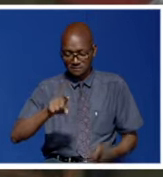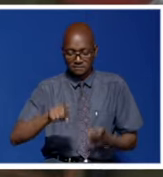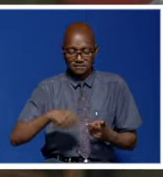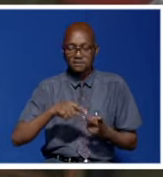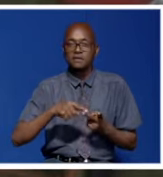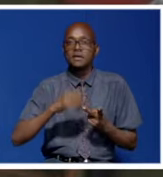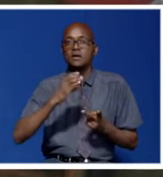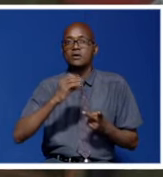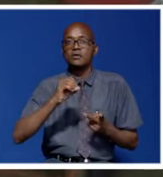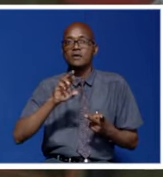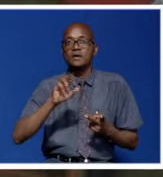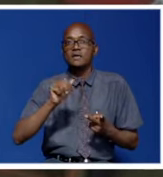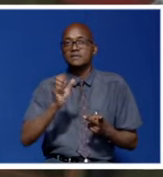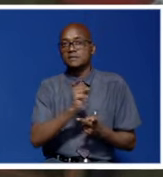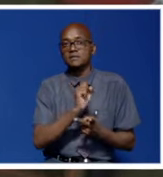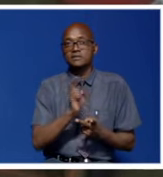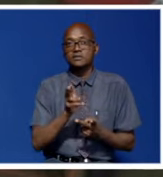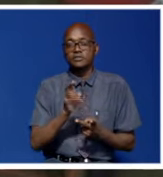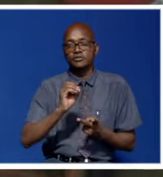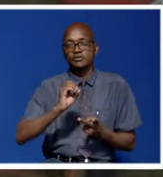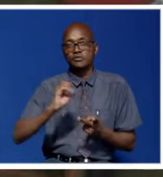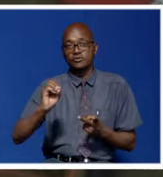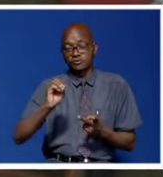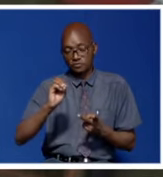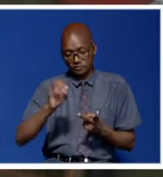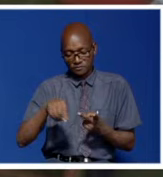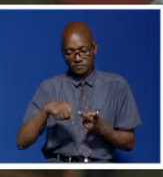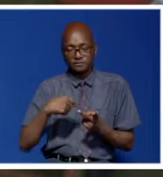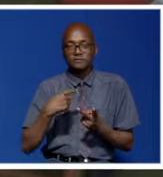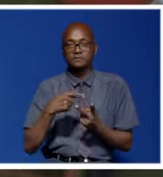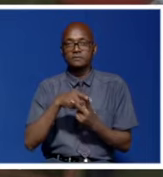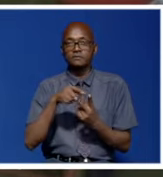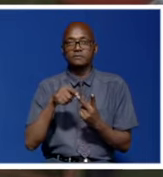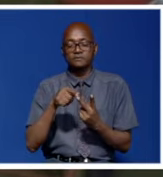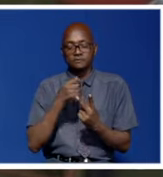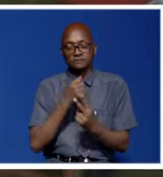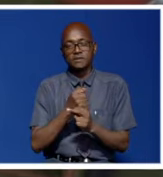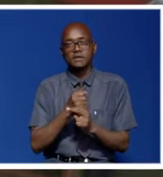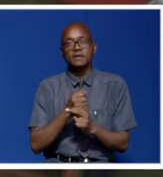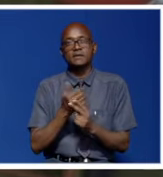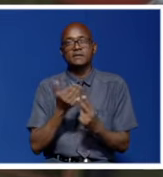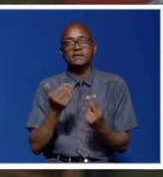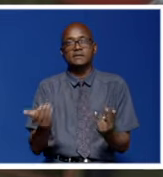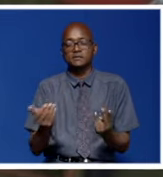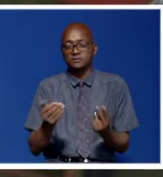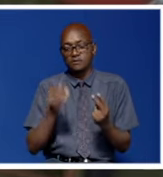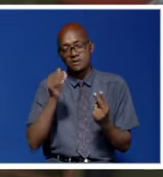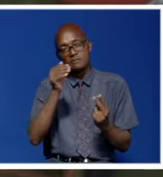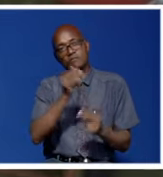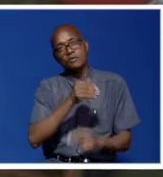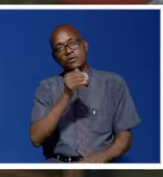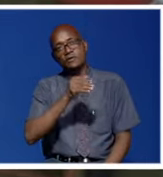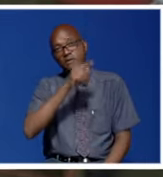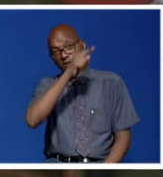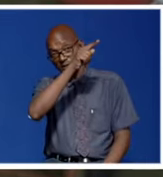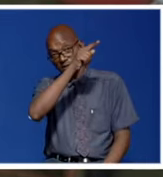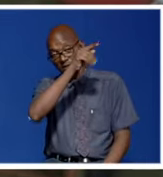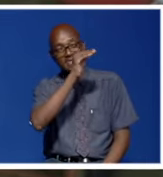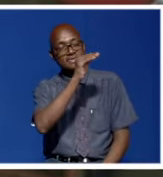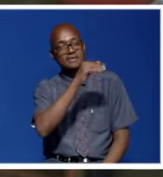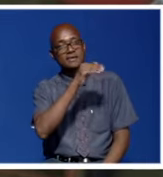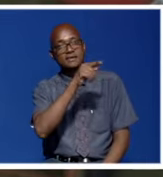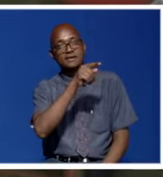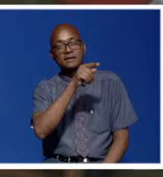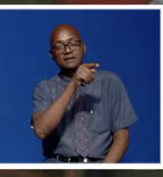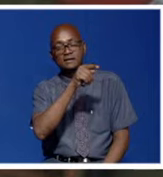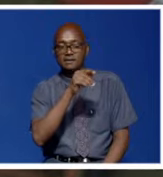Cordas Shaw, ambao hawa watu walikuwa wakifanya kazi kwenye mgodi mmoja huko Geita,